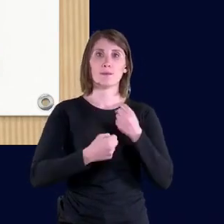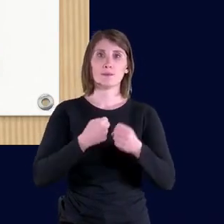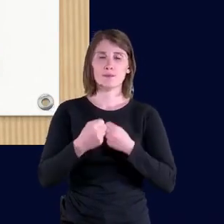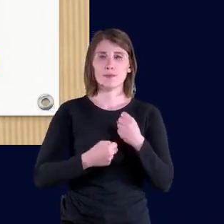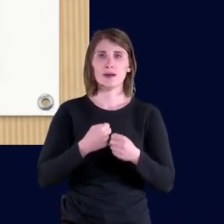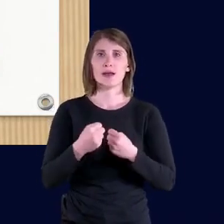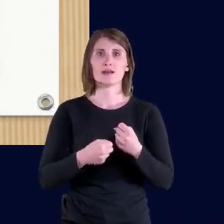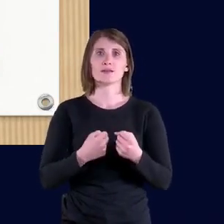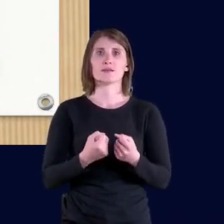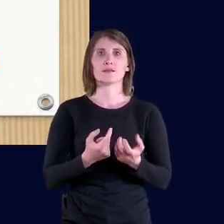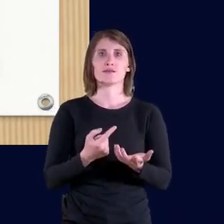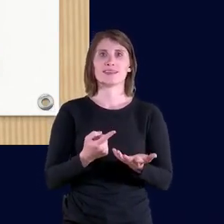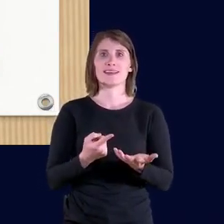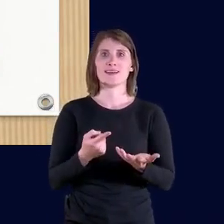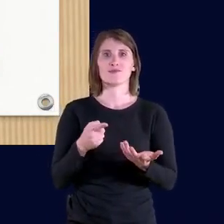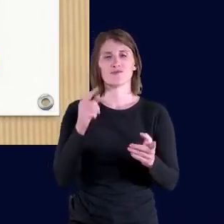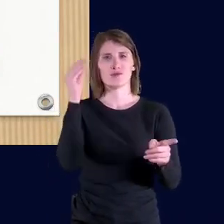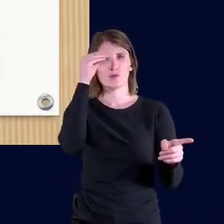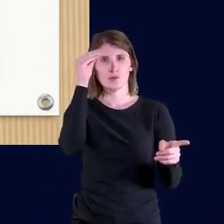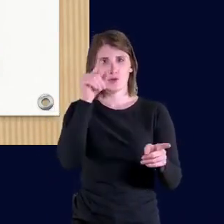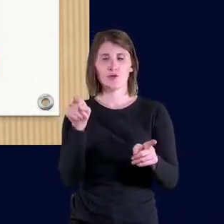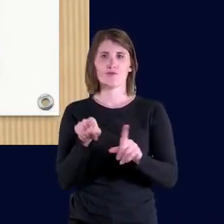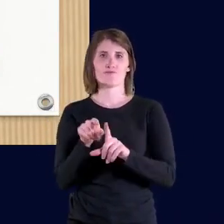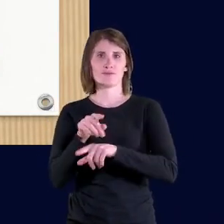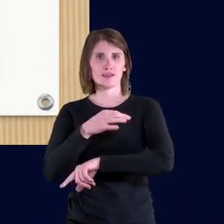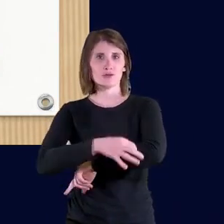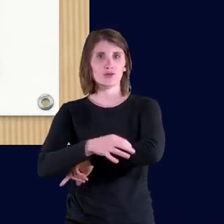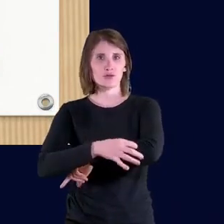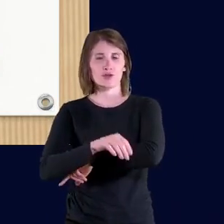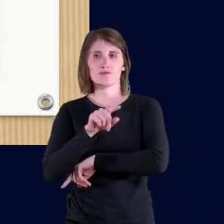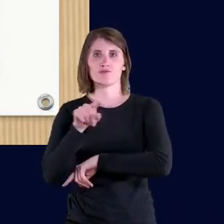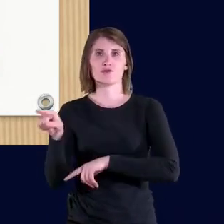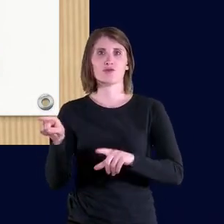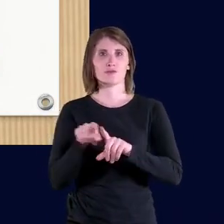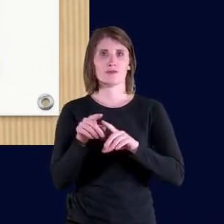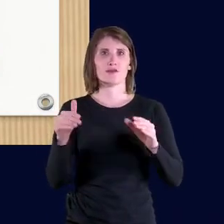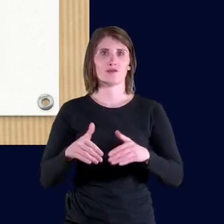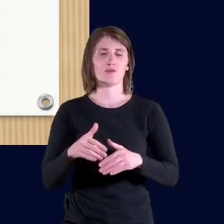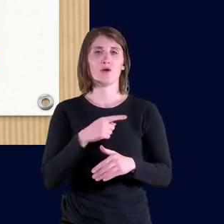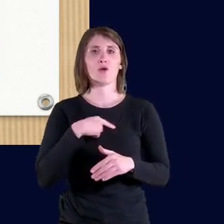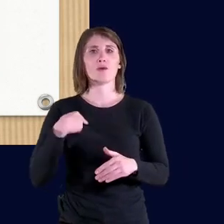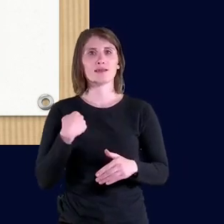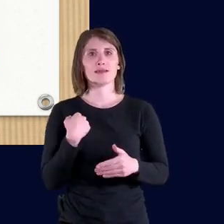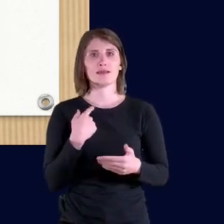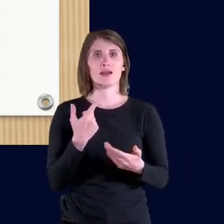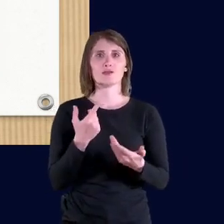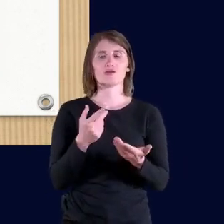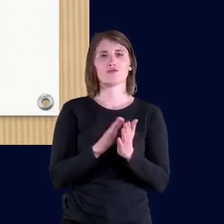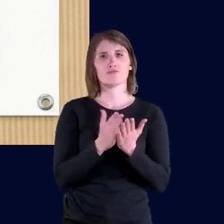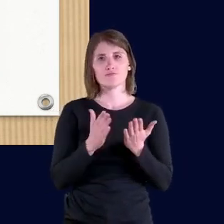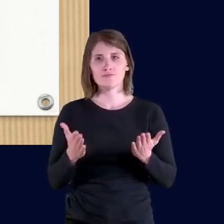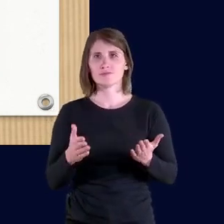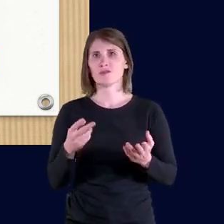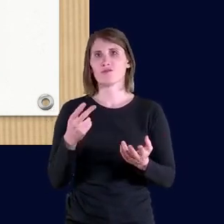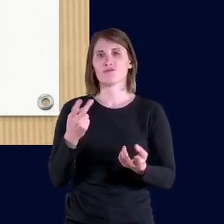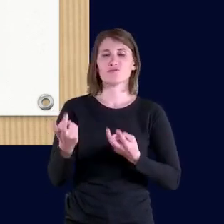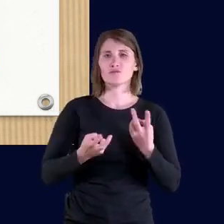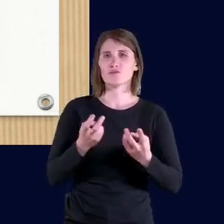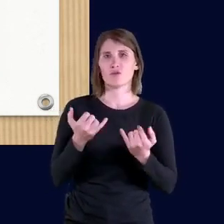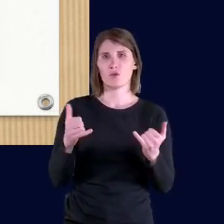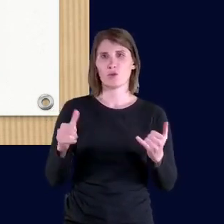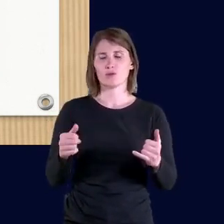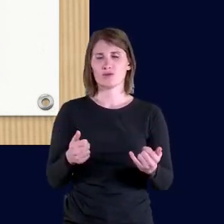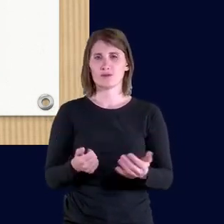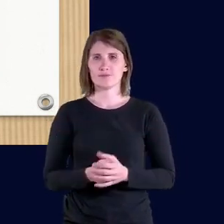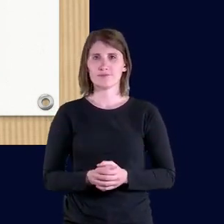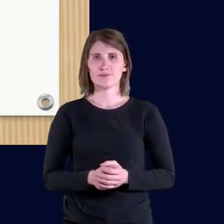takie teraz powiem jakby przejdę od uczniów do studentów że mogą eksplorować nasze zbiory na różne sposoby dostęp